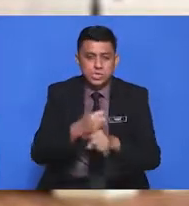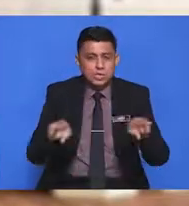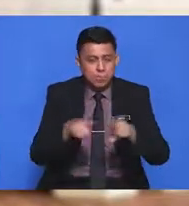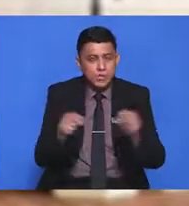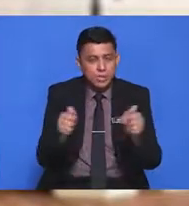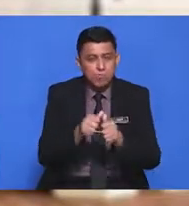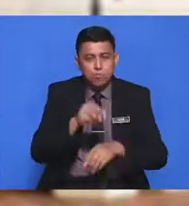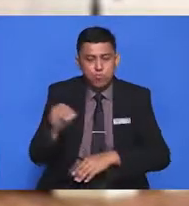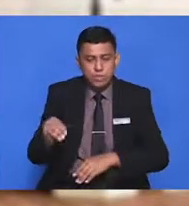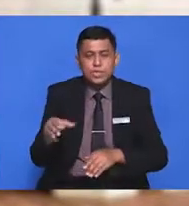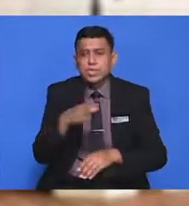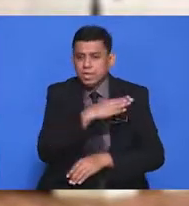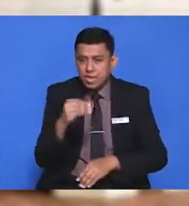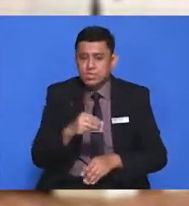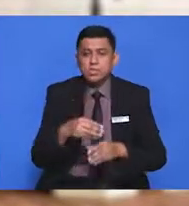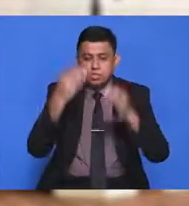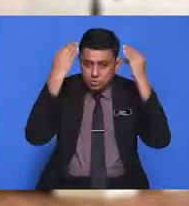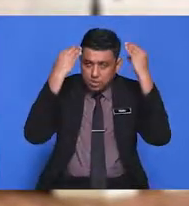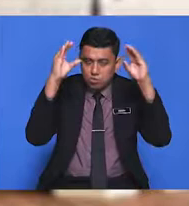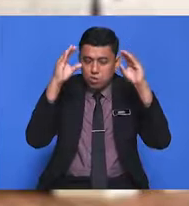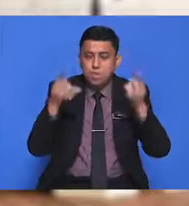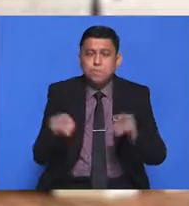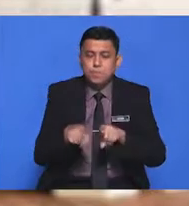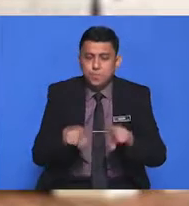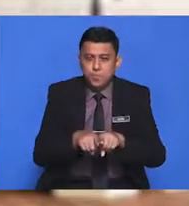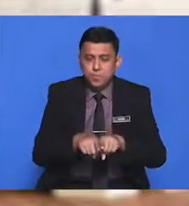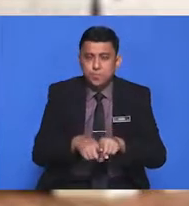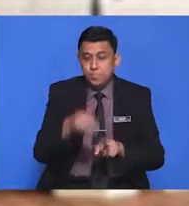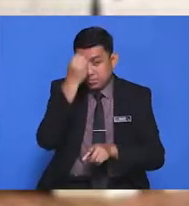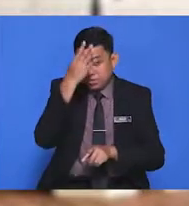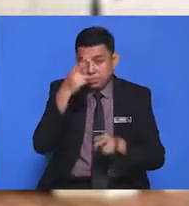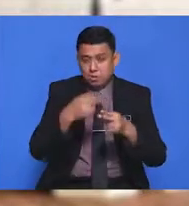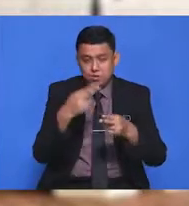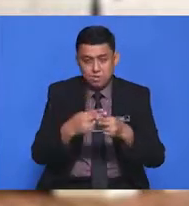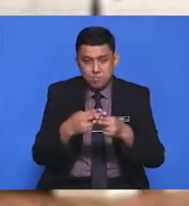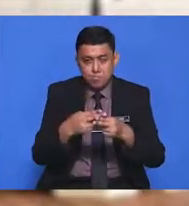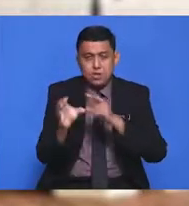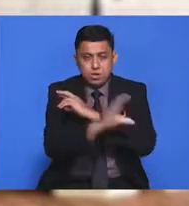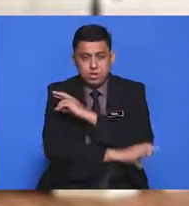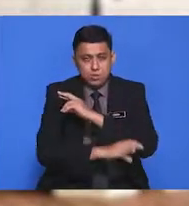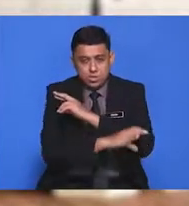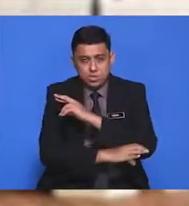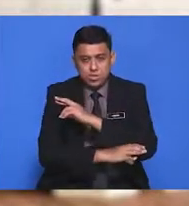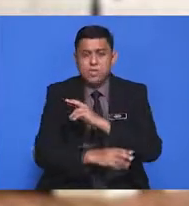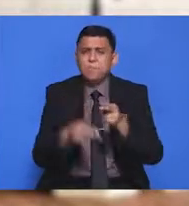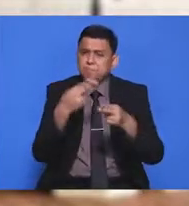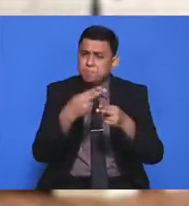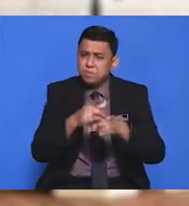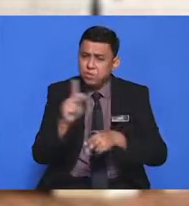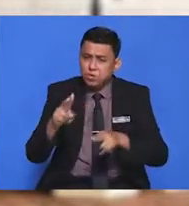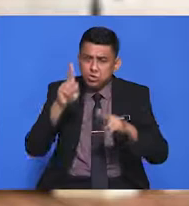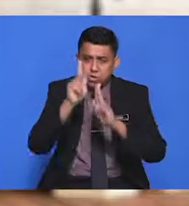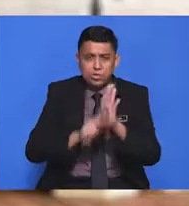murid-murid dengan cikgu. Kita bersama-sama akan menyatakan nama negara serta melabelkan